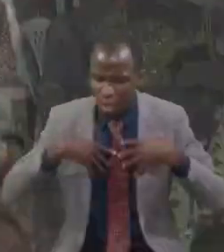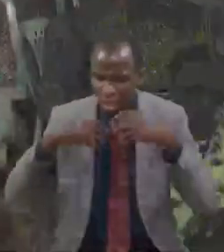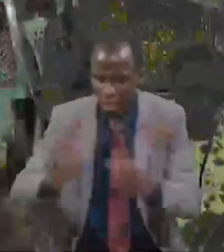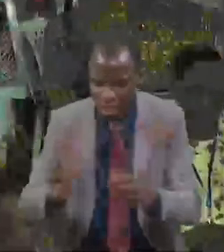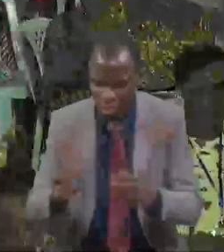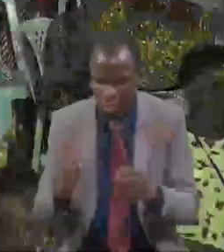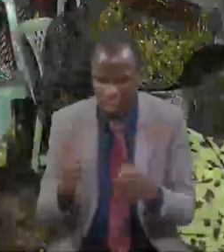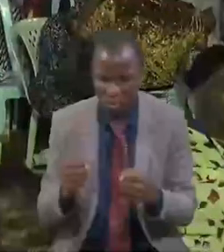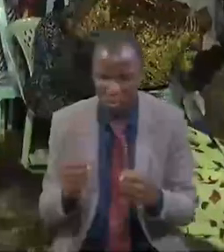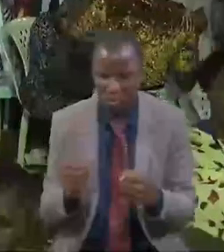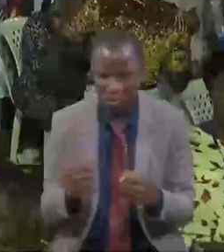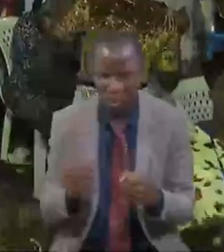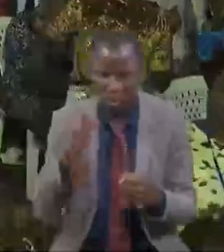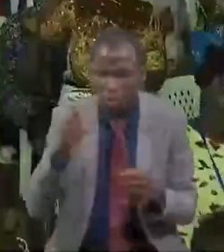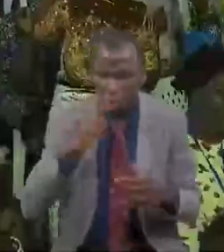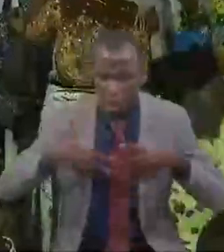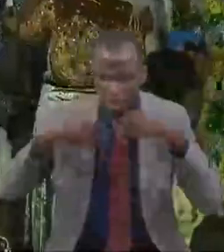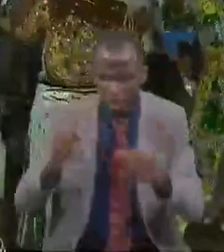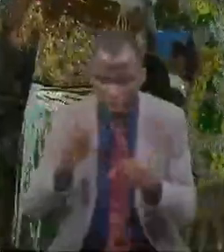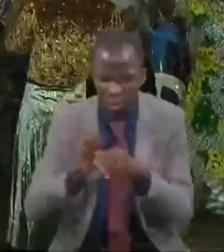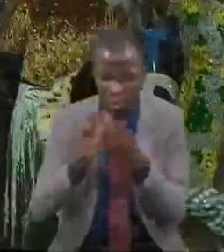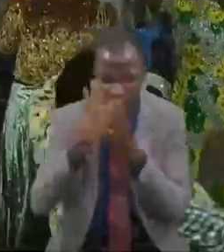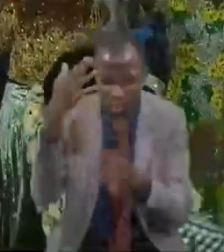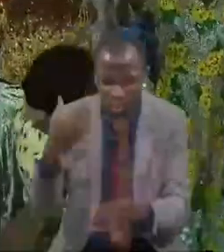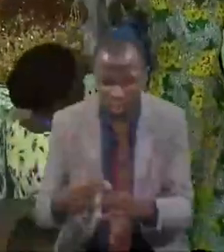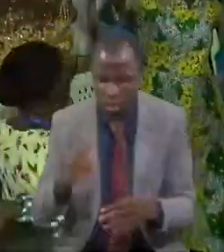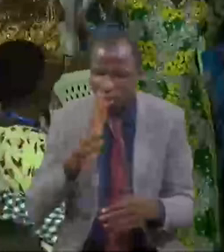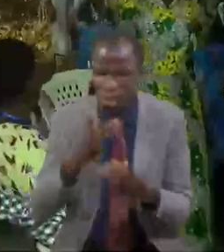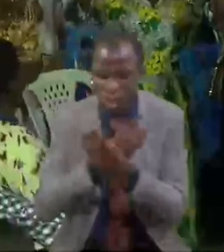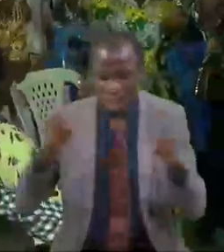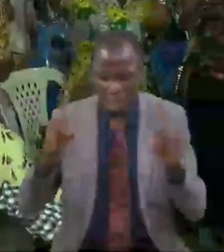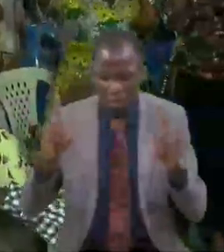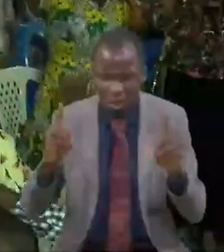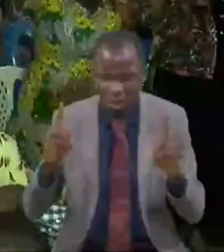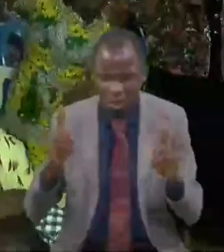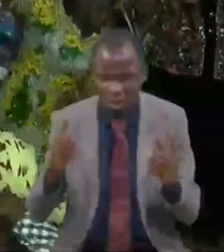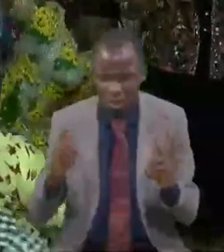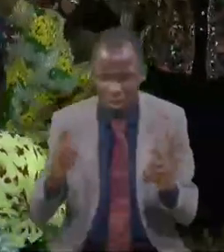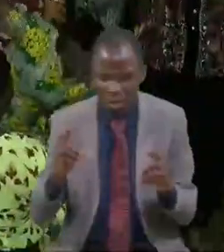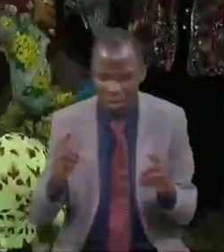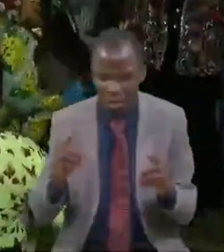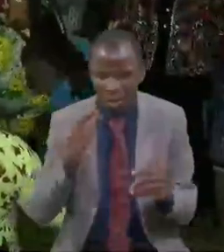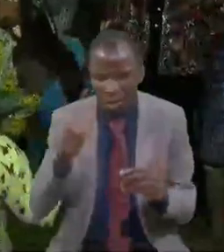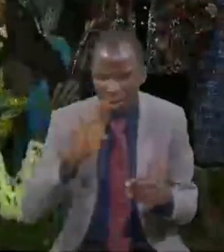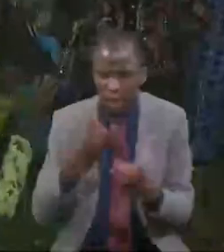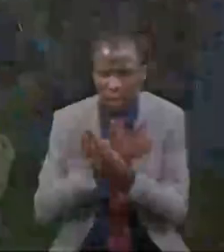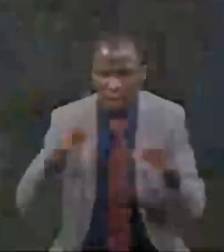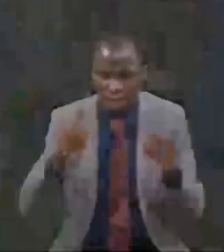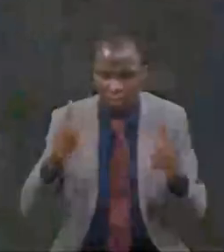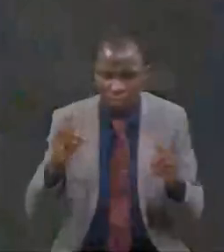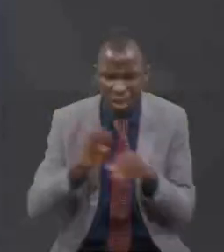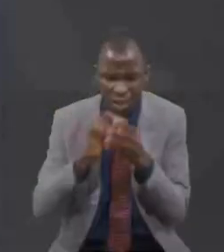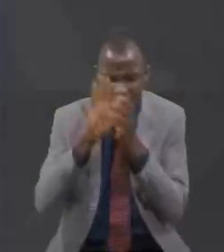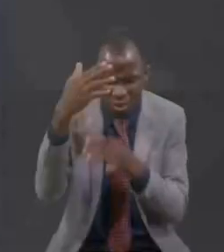guéris vous êtes guéris soyez délivrés vous Z